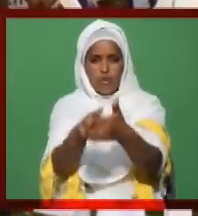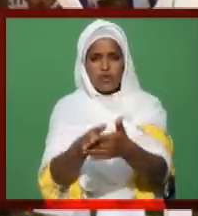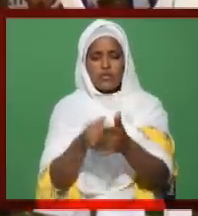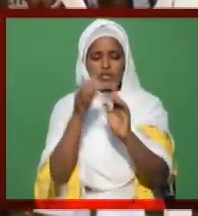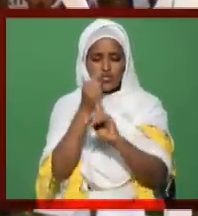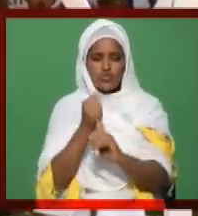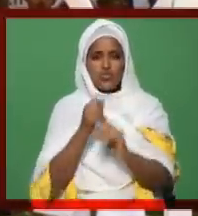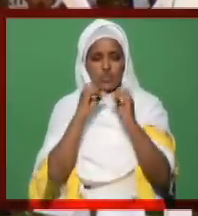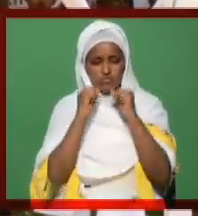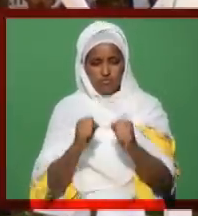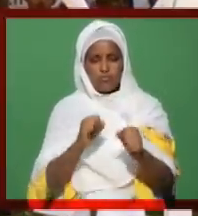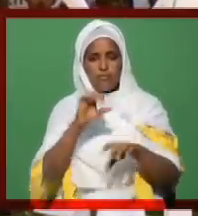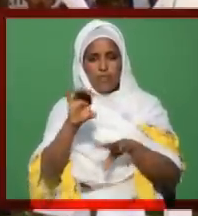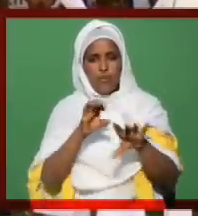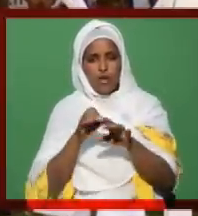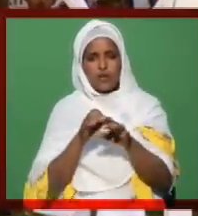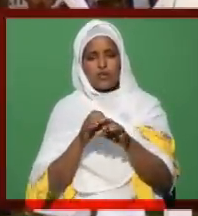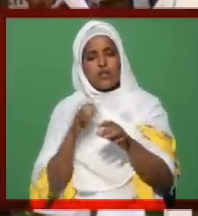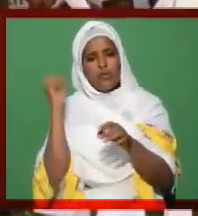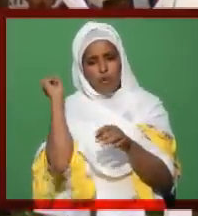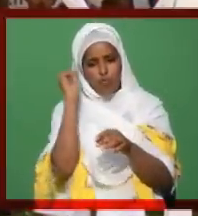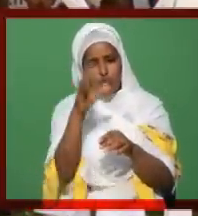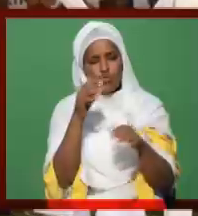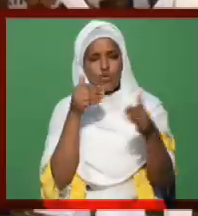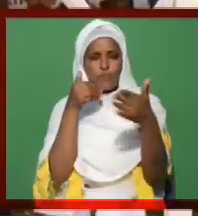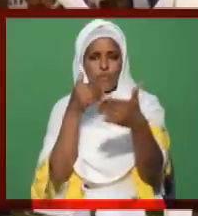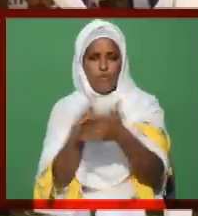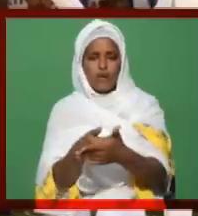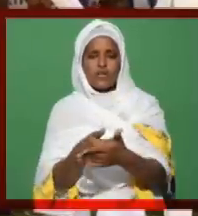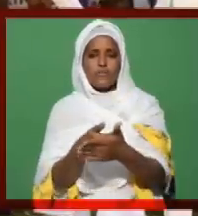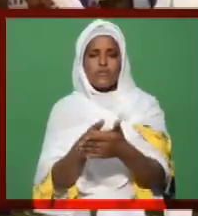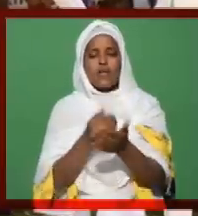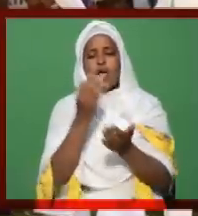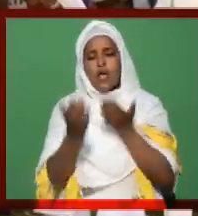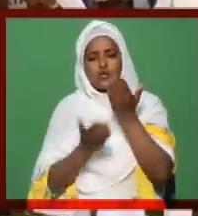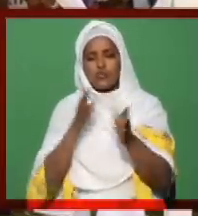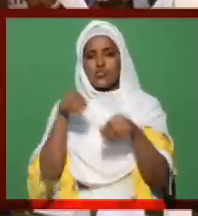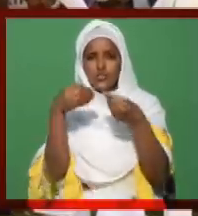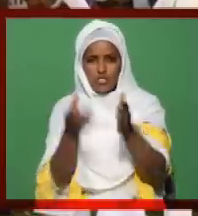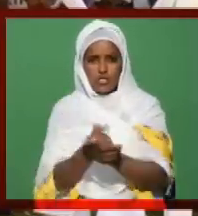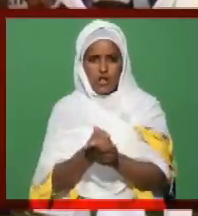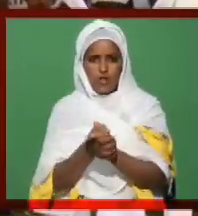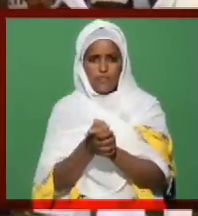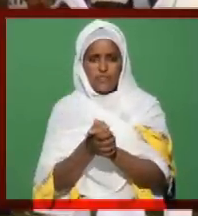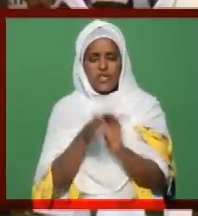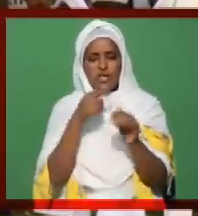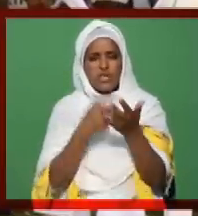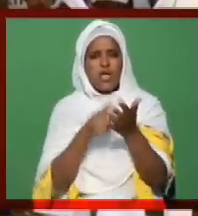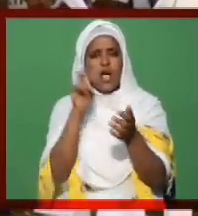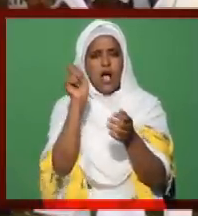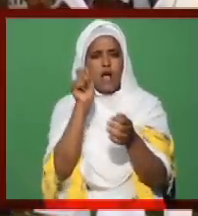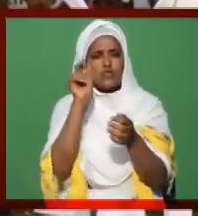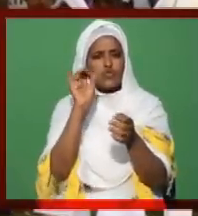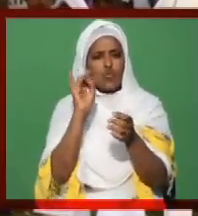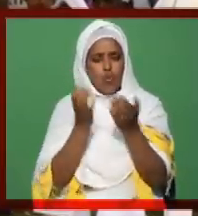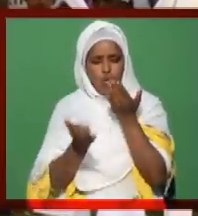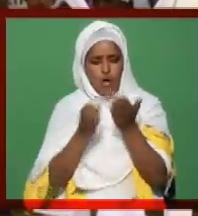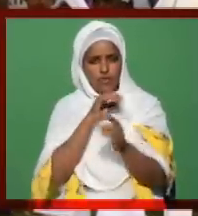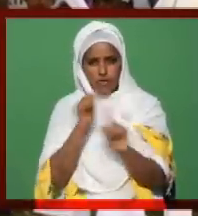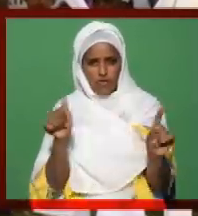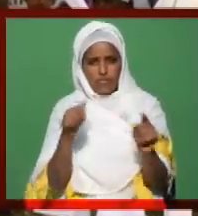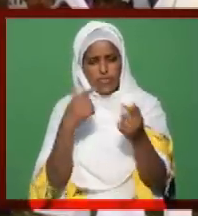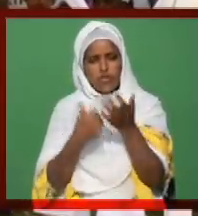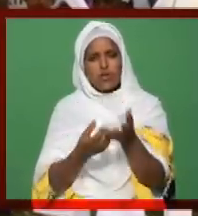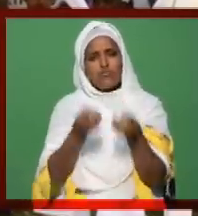بمعطبك بمورور بمغرب ياقل الجلال مد على تعدلم إين بزوجروا أتشني